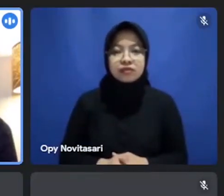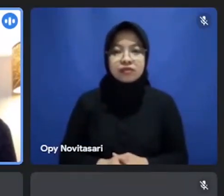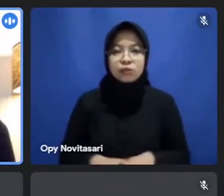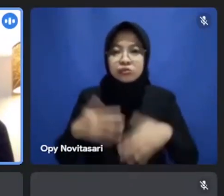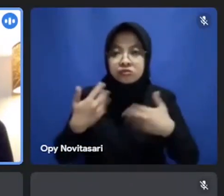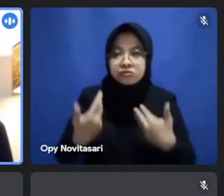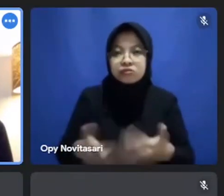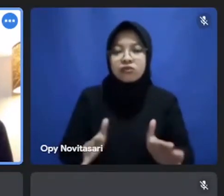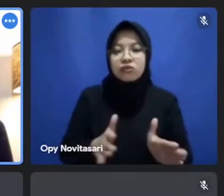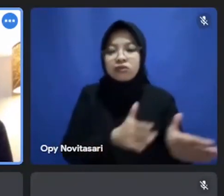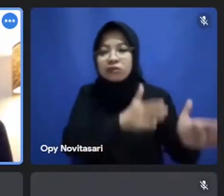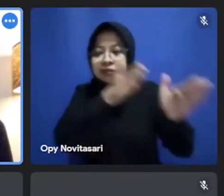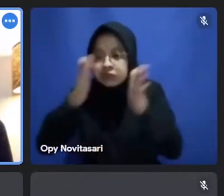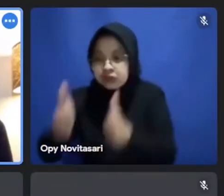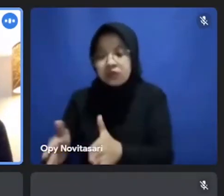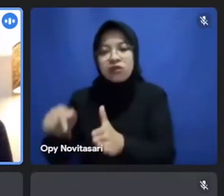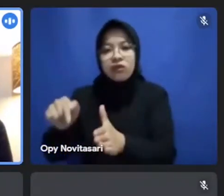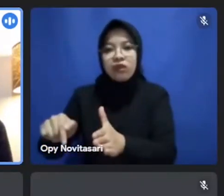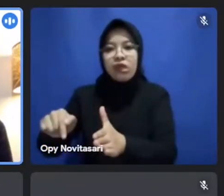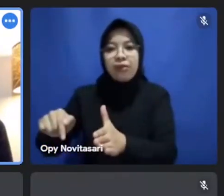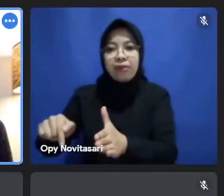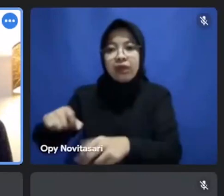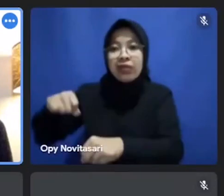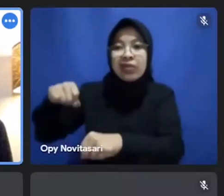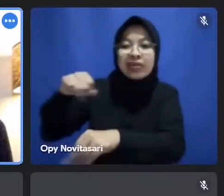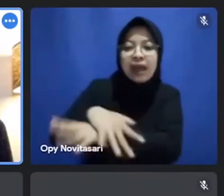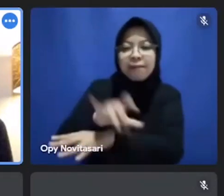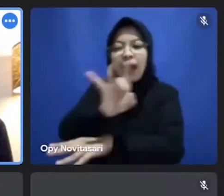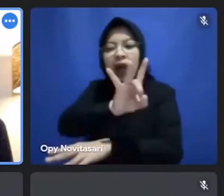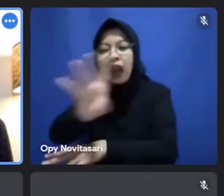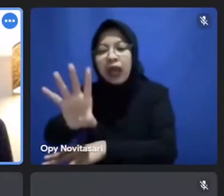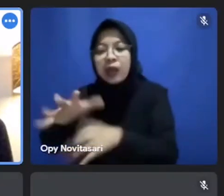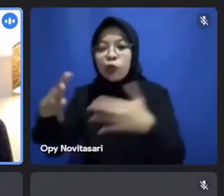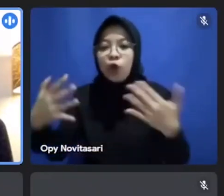lagi efeknya ke akhirnya